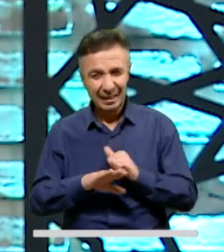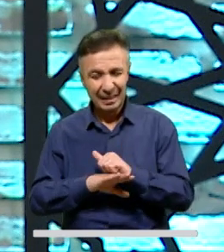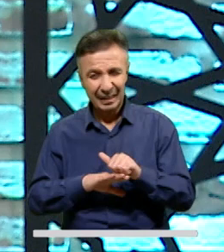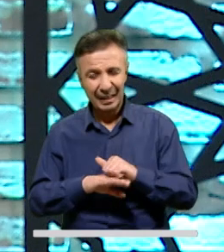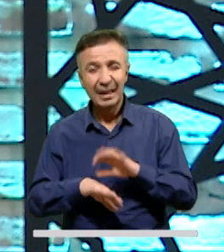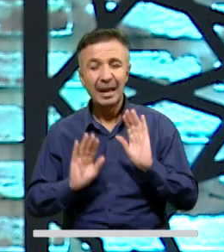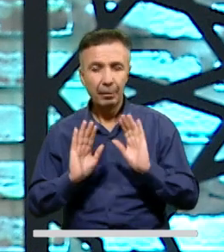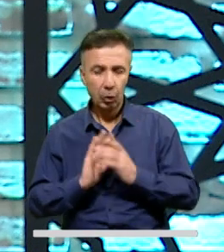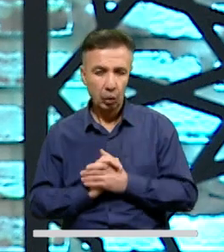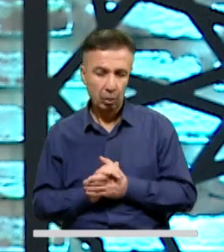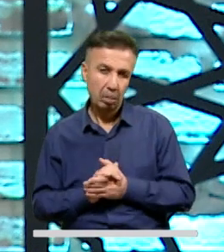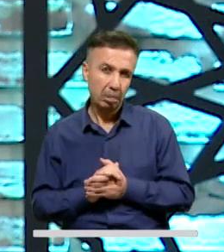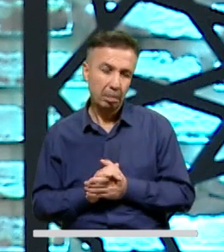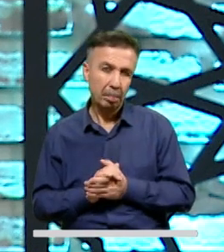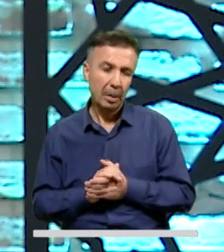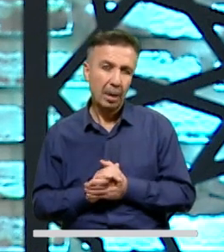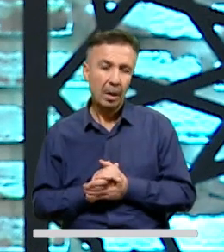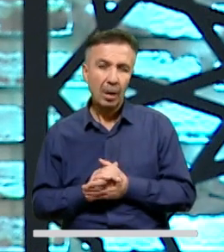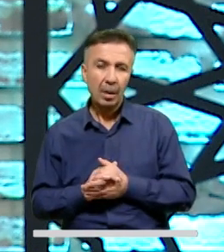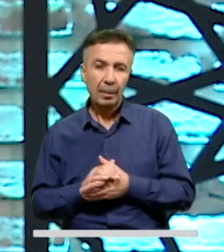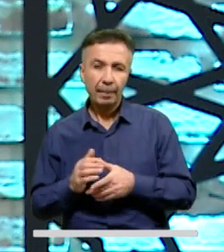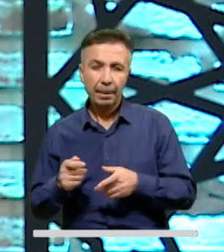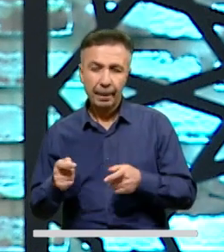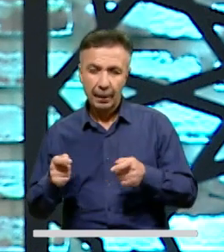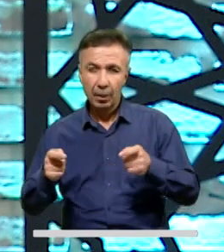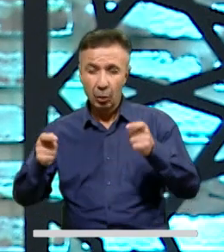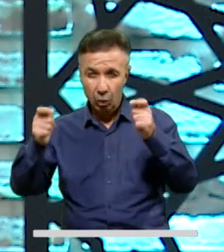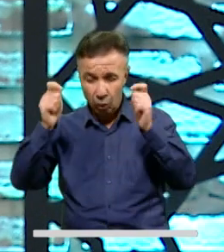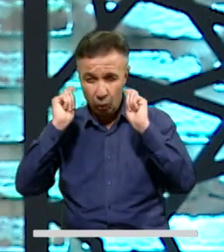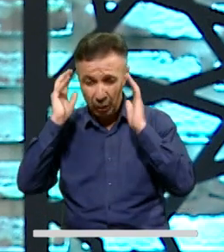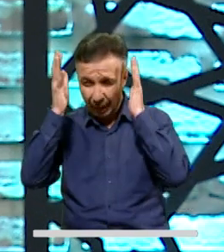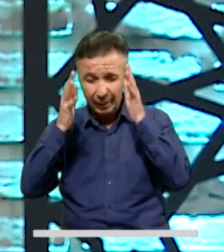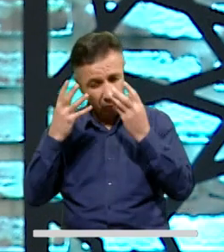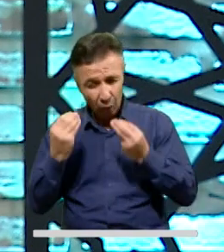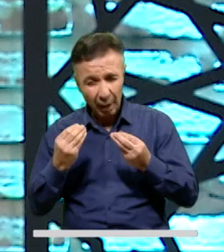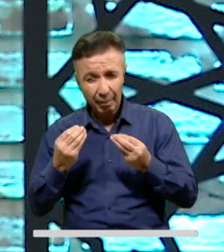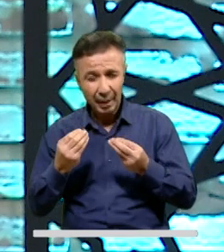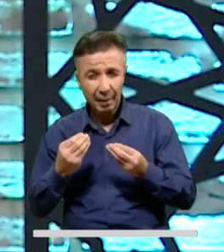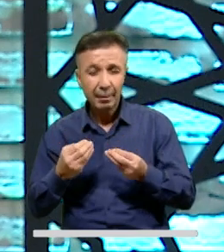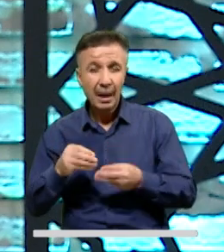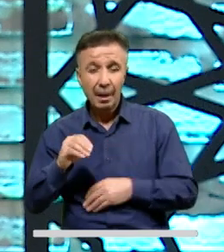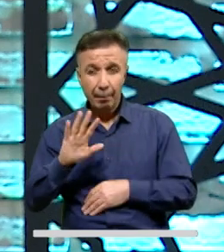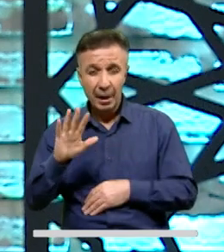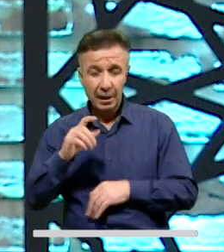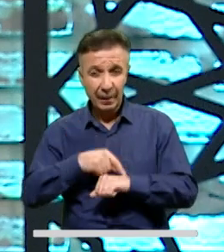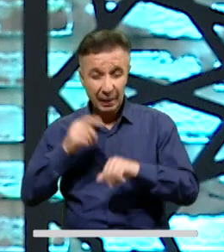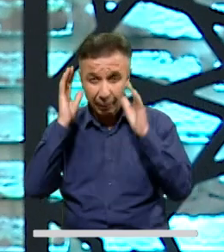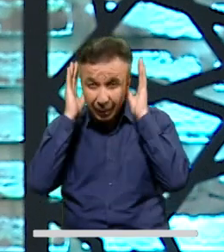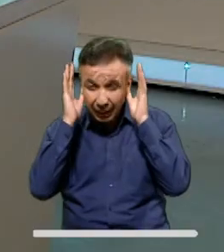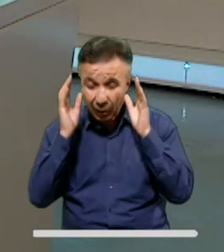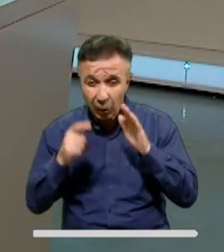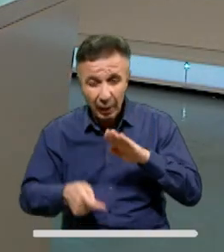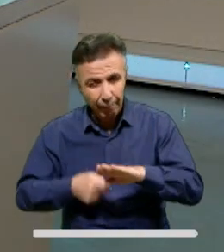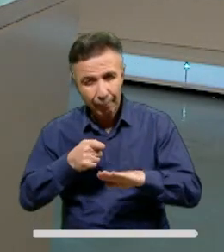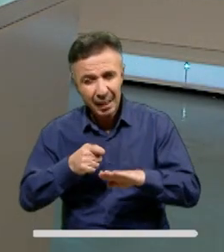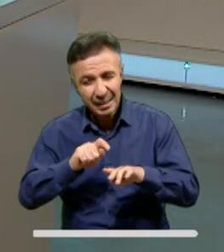Ayaklarını yıkayamıyor. Boy abdesti, gusül abdesti dışında. 5 vakit namazını kılıyor. Mes giyemiyor. Ayaklar